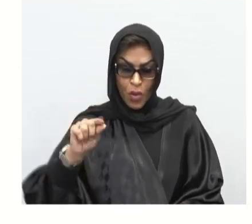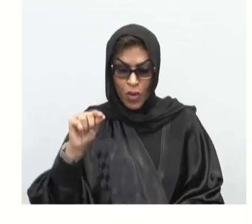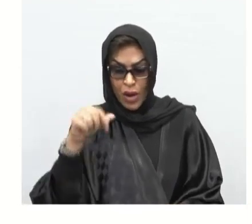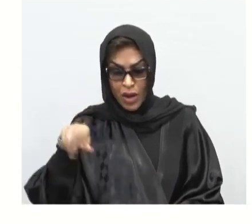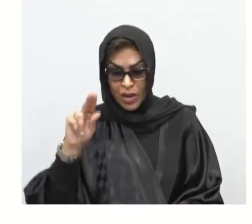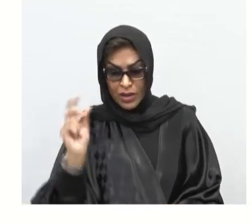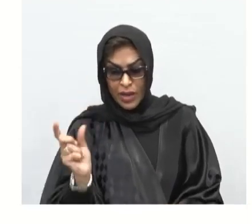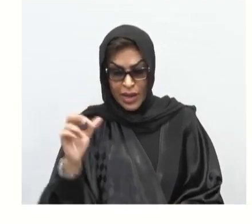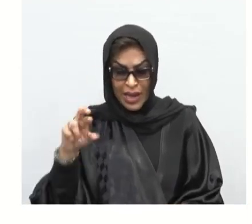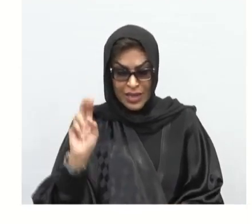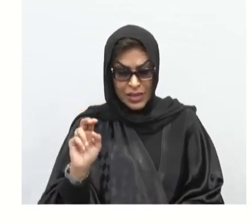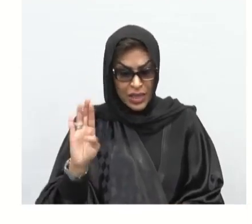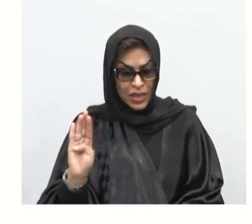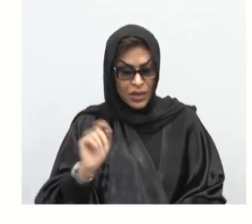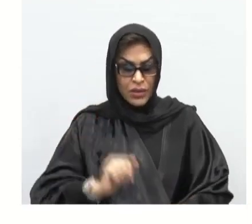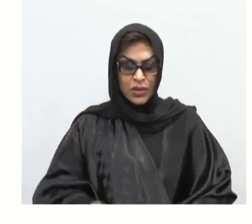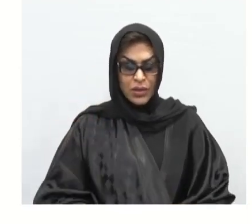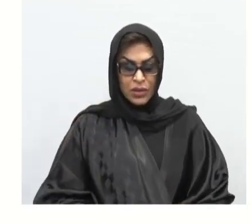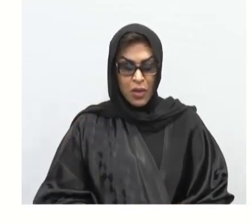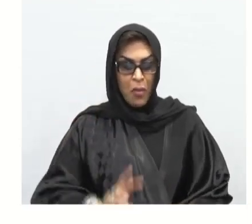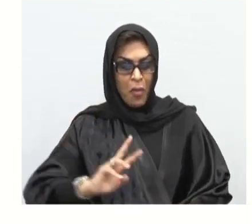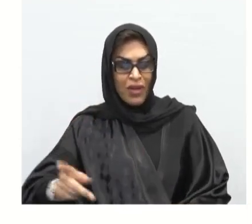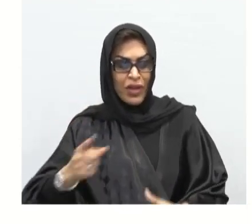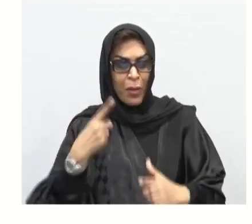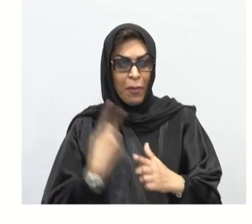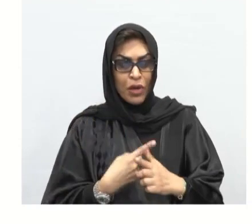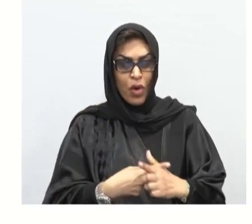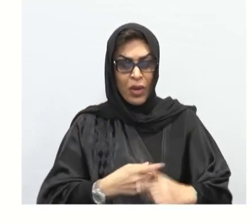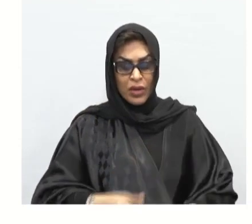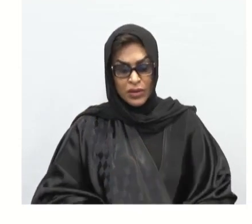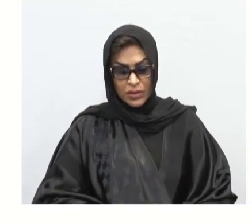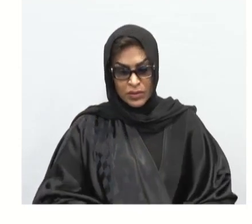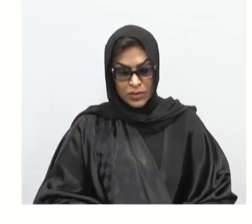النظام الشمسي وهما الشهب والنيازك ما الفرق بينهما